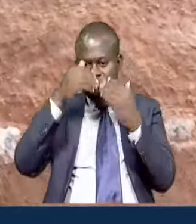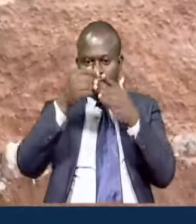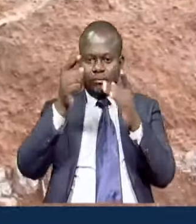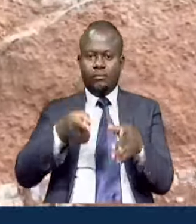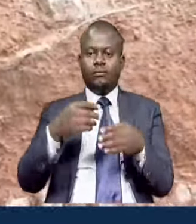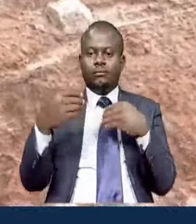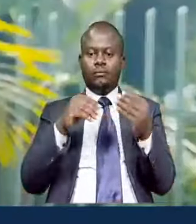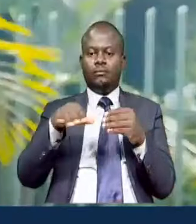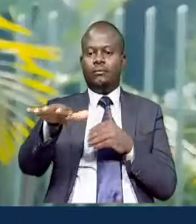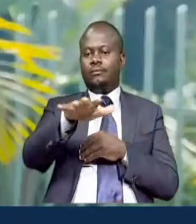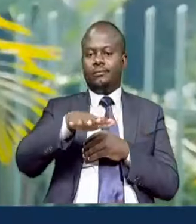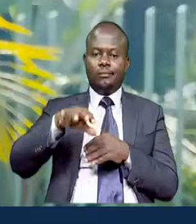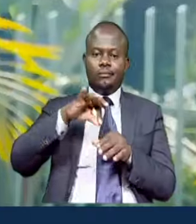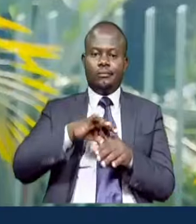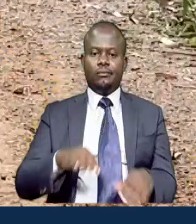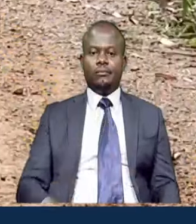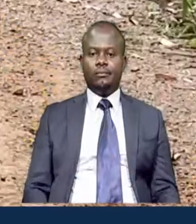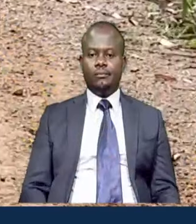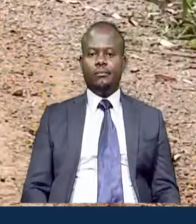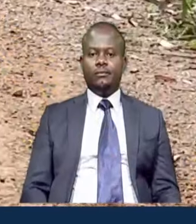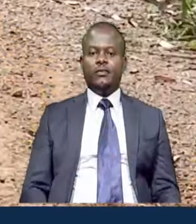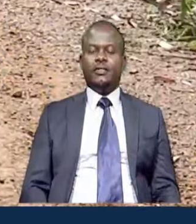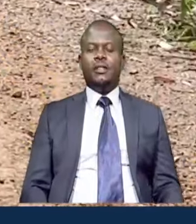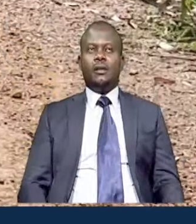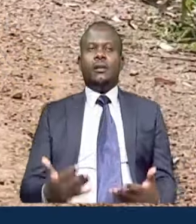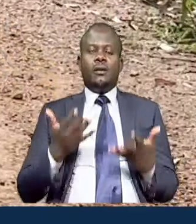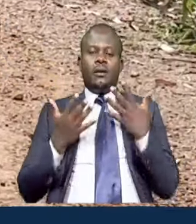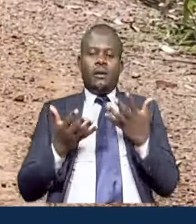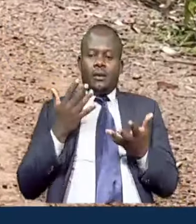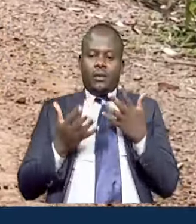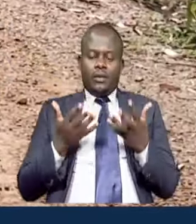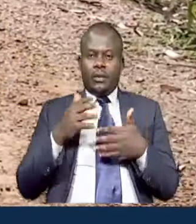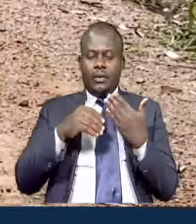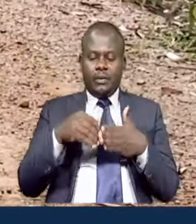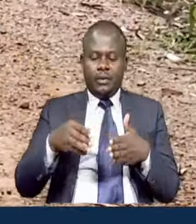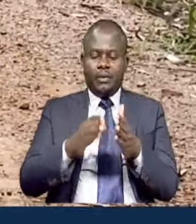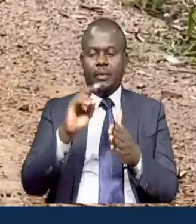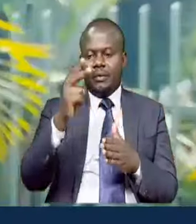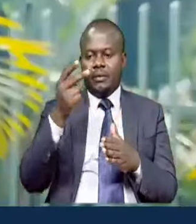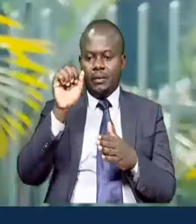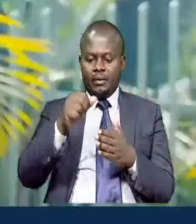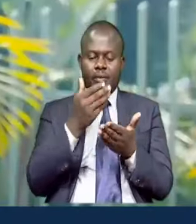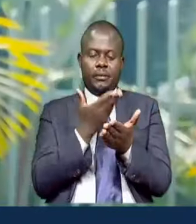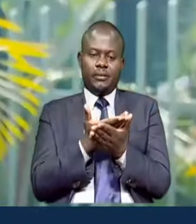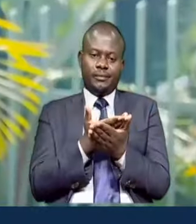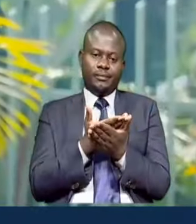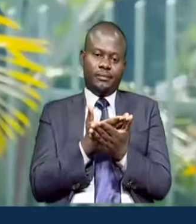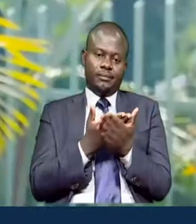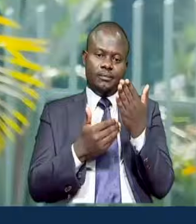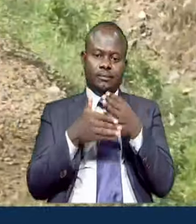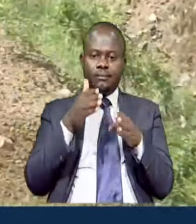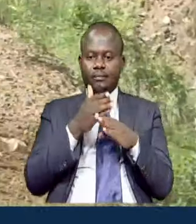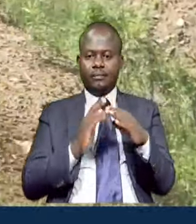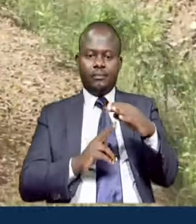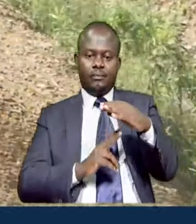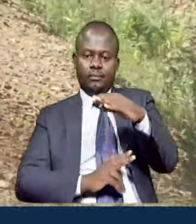ku masite y'itora wenda hari imihanda nk'ibiri ishobora kuzasaba ko twubaka